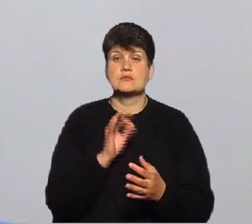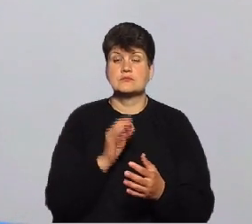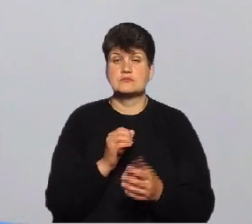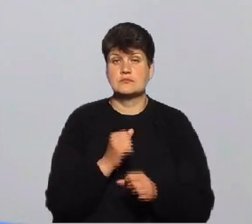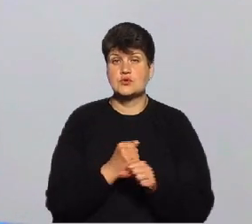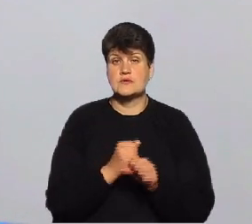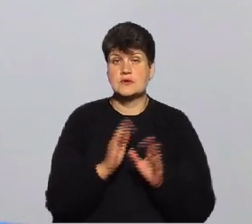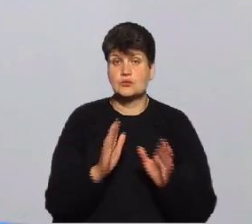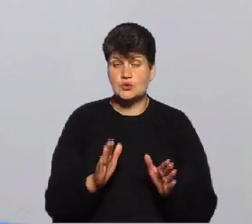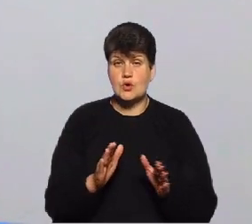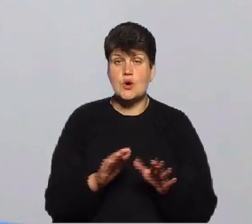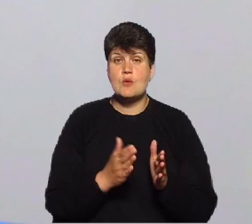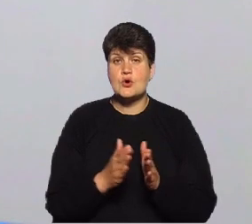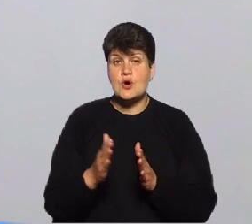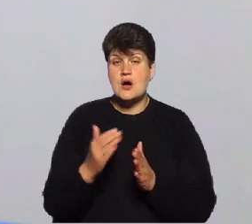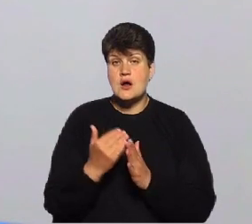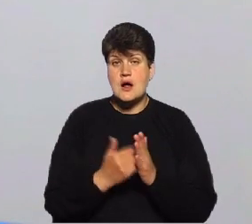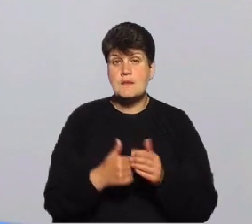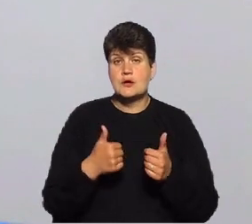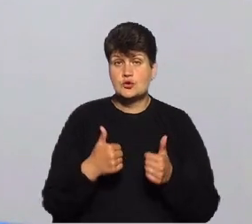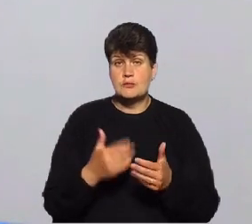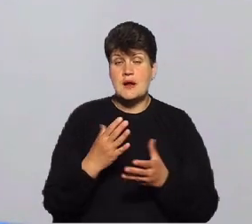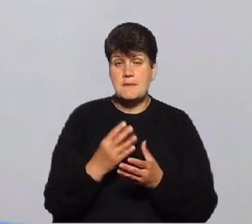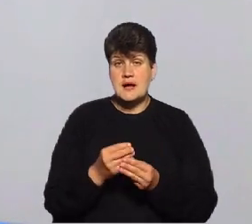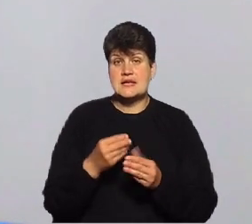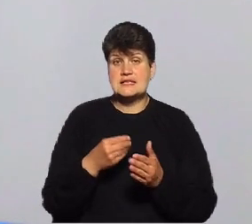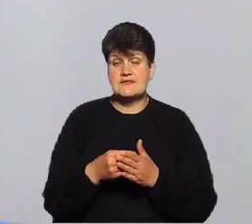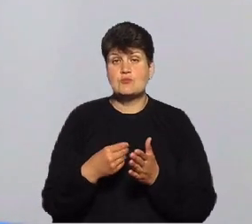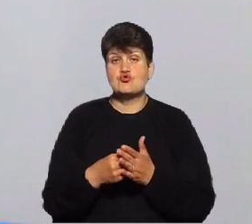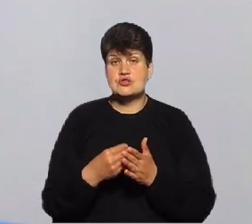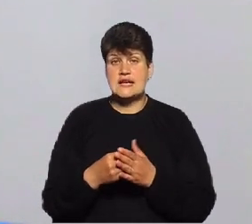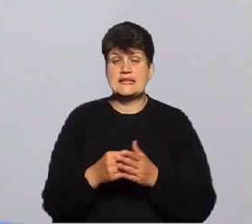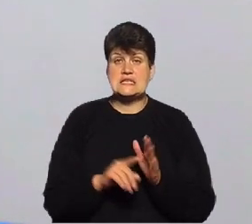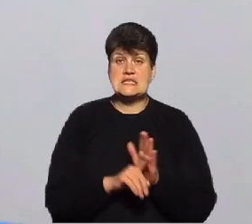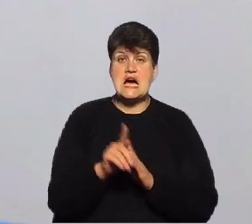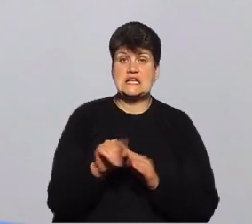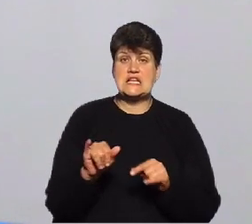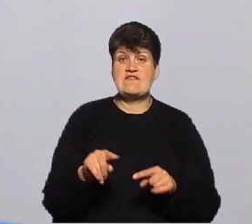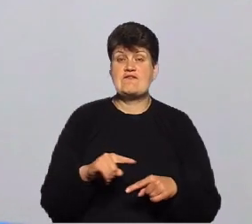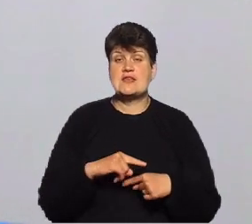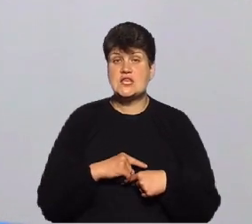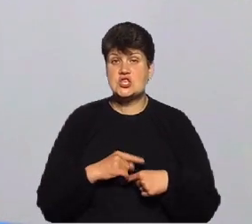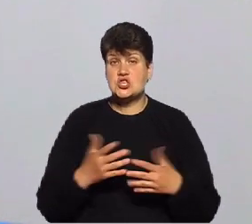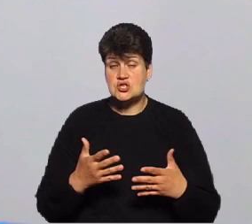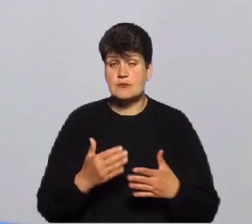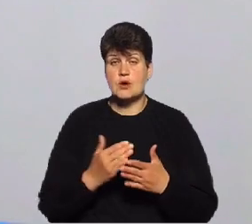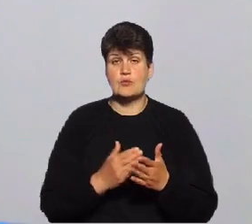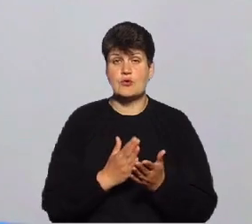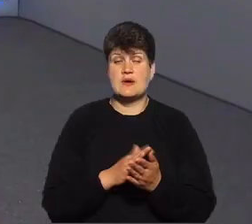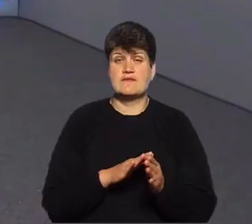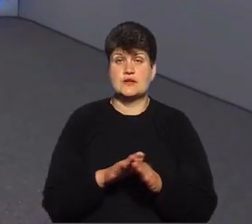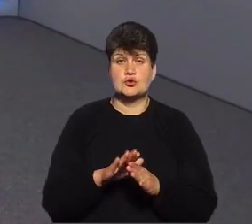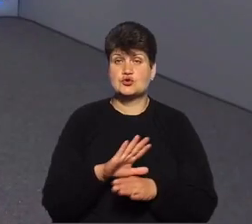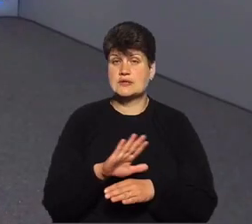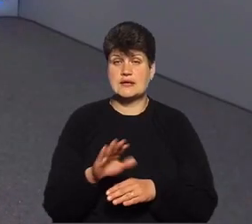як і будь-який проект, вона має свою циклічність, має свій бюджет, має свій старт і фініш, і свою програму, яку повинна виконувати. Окей, якщо не «Добре», якийсь